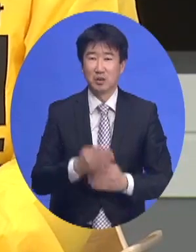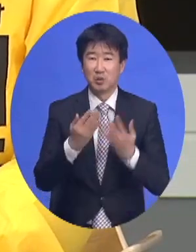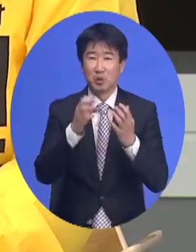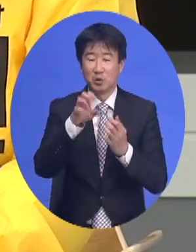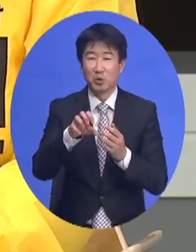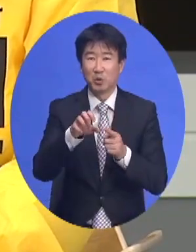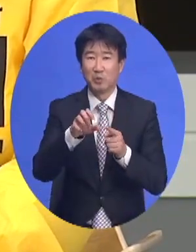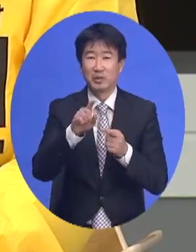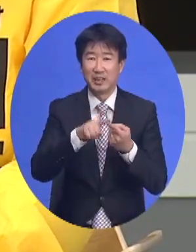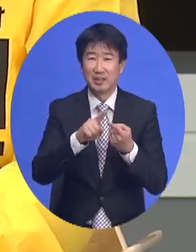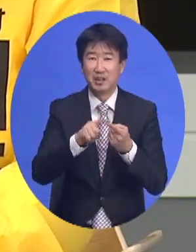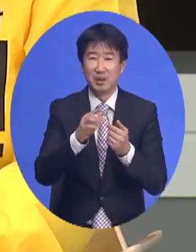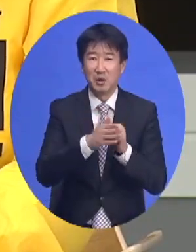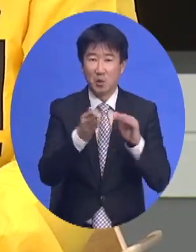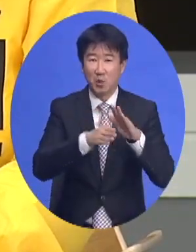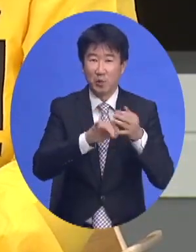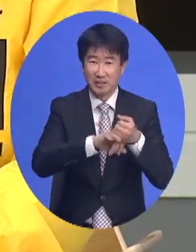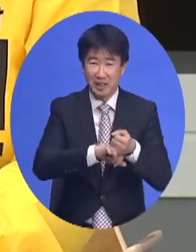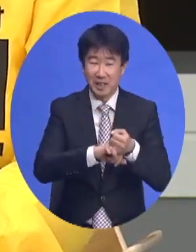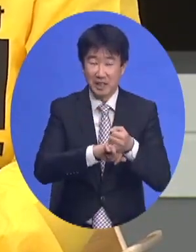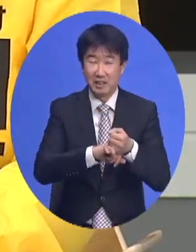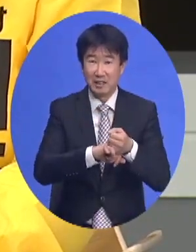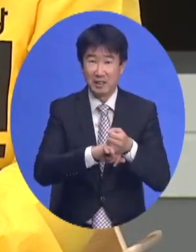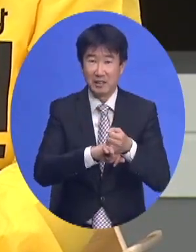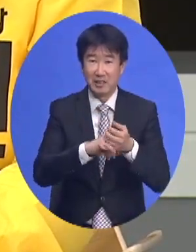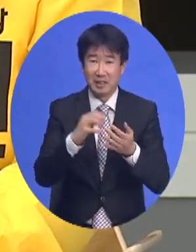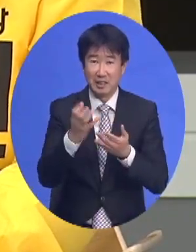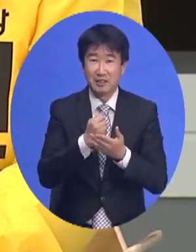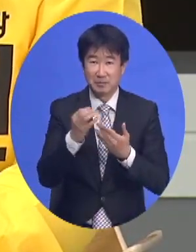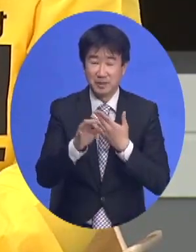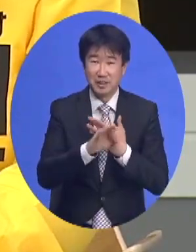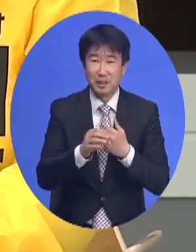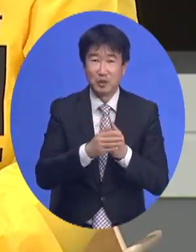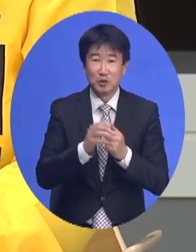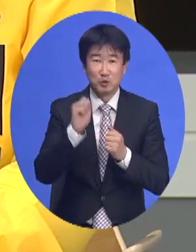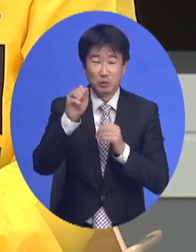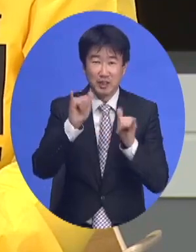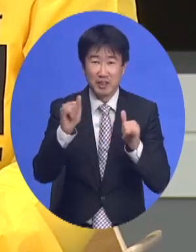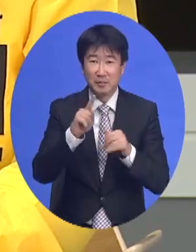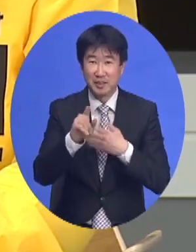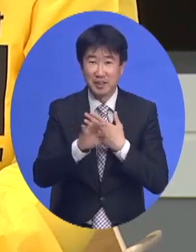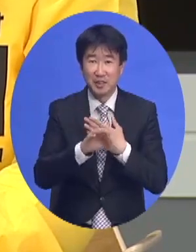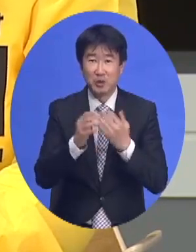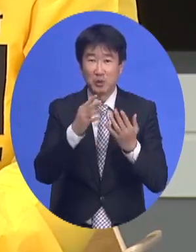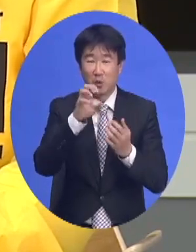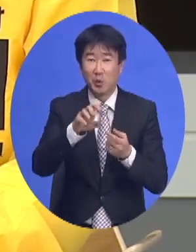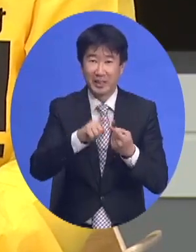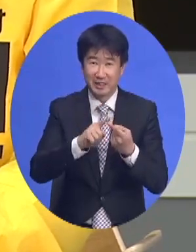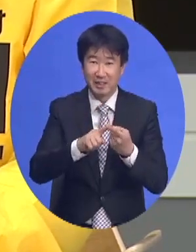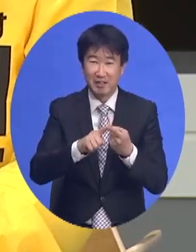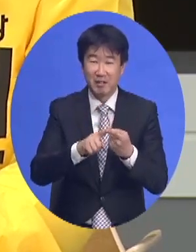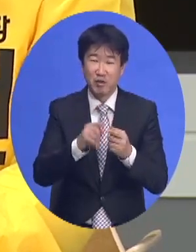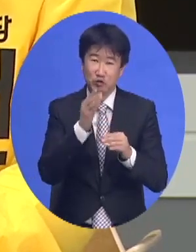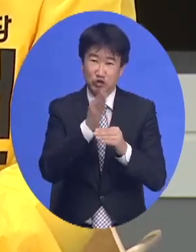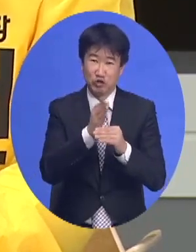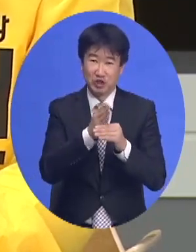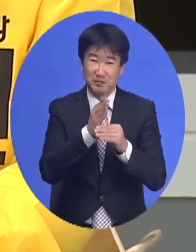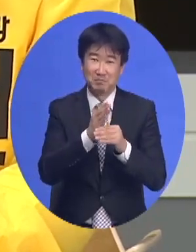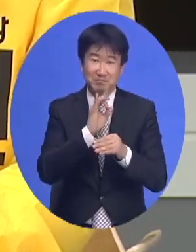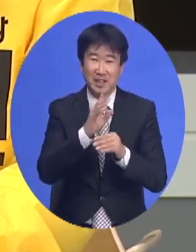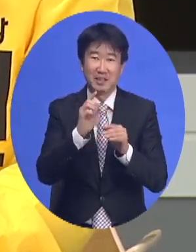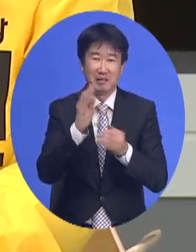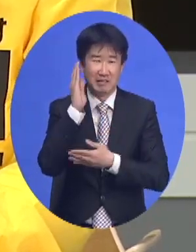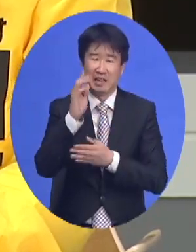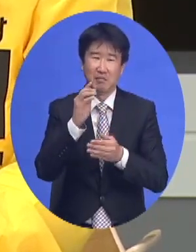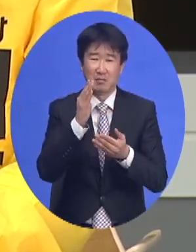소각장의 공약을 갖고 나오셨으면 적어도 후보자이시면 소각장에 대한 한 복판에 있는 것만 얘기를